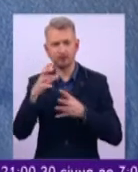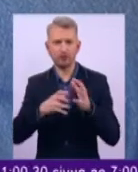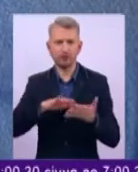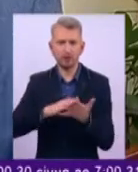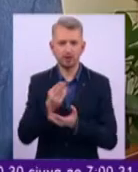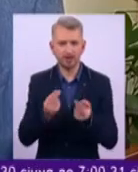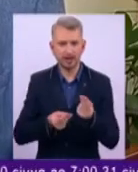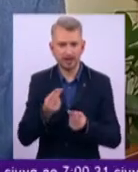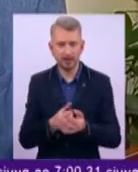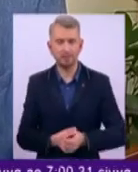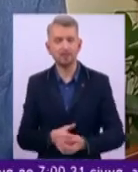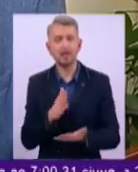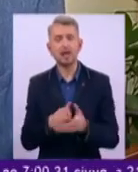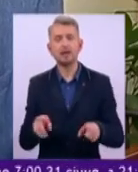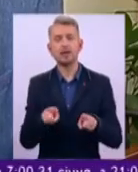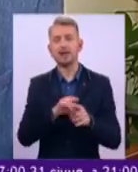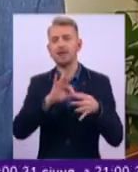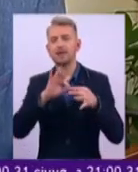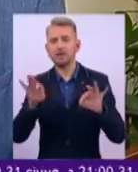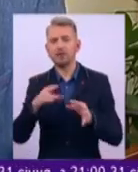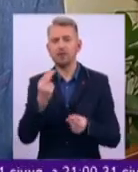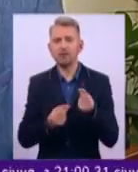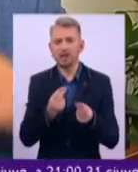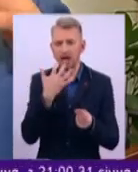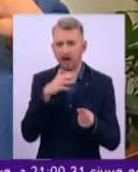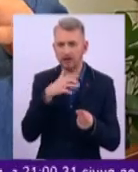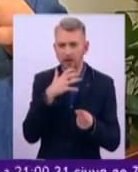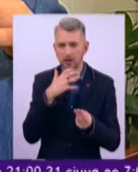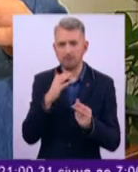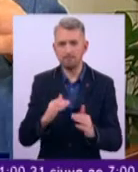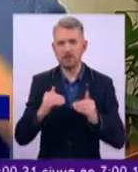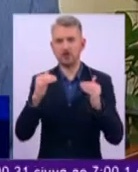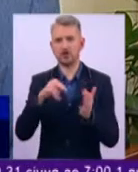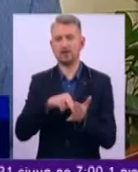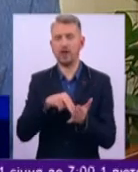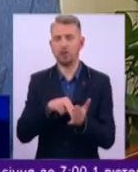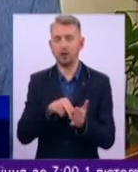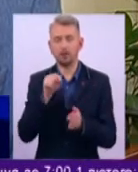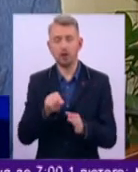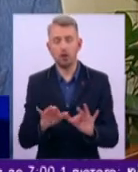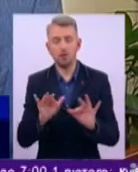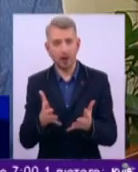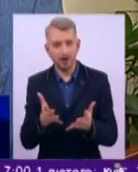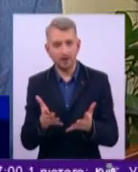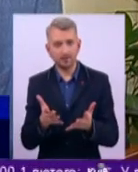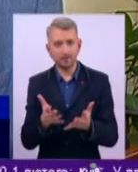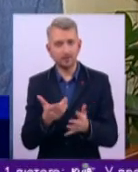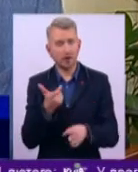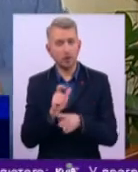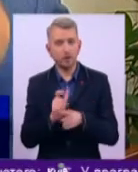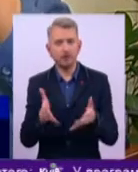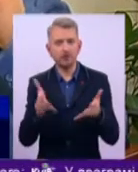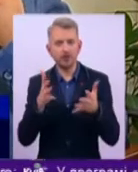політичних іграх. Є такий вислів в грі в азартній підвищення ставок. В даному разі, якби досить